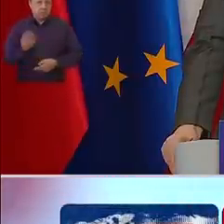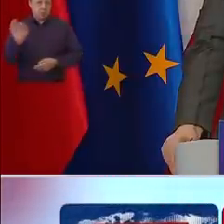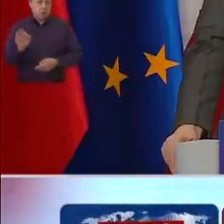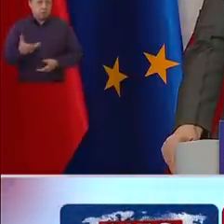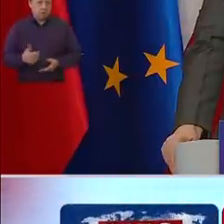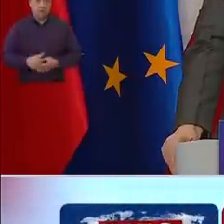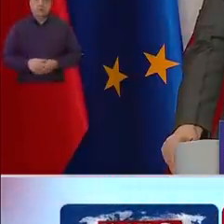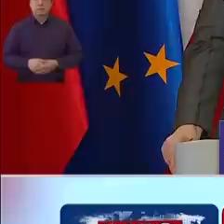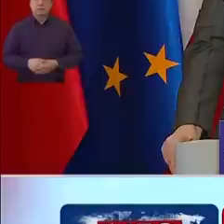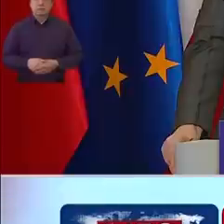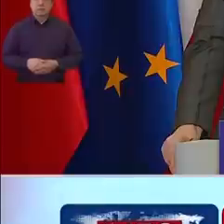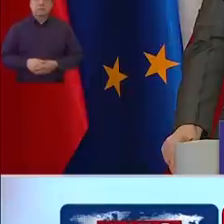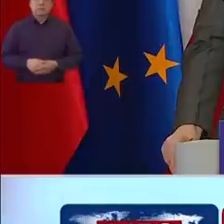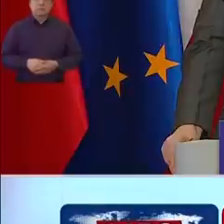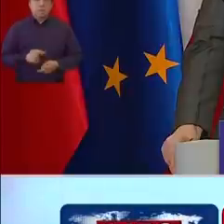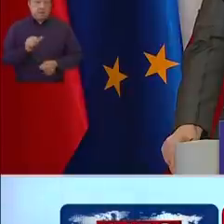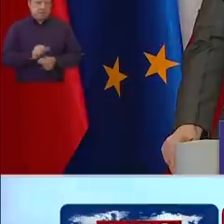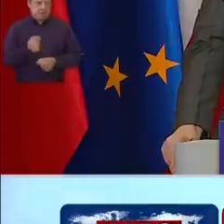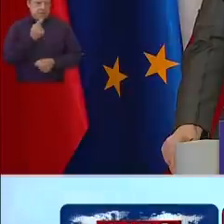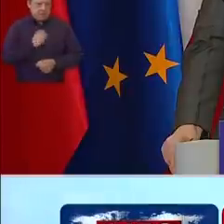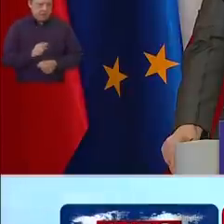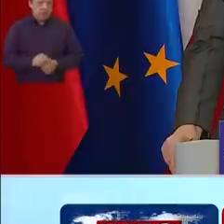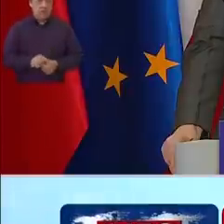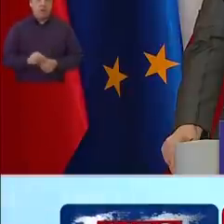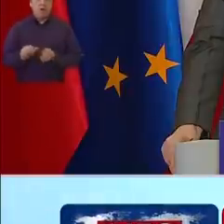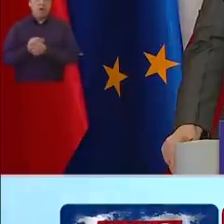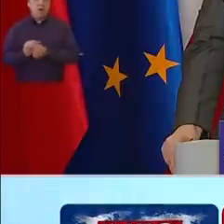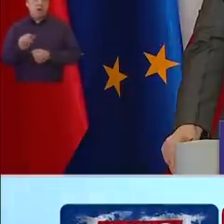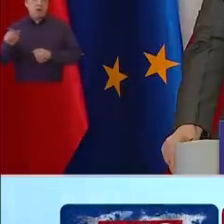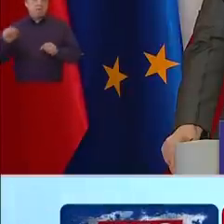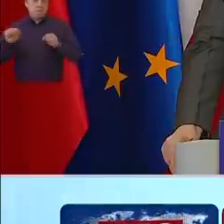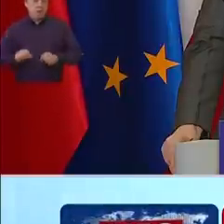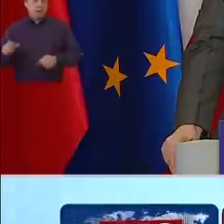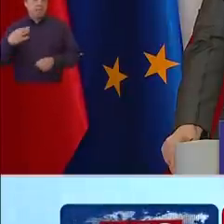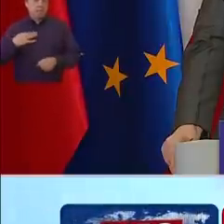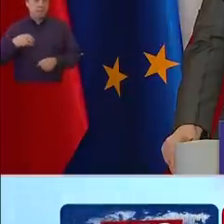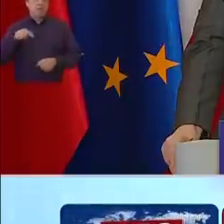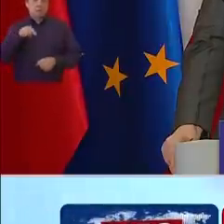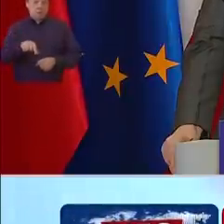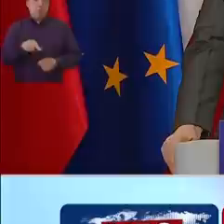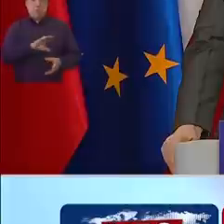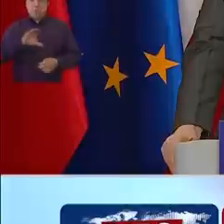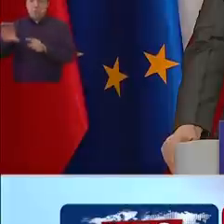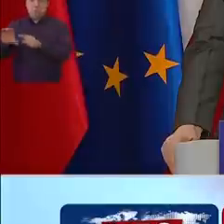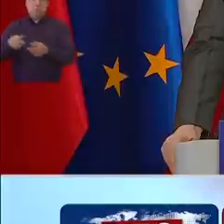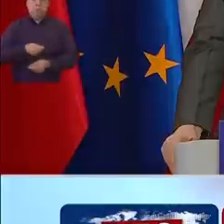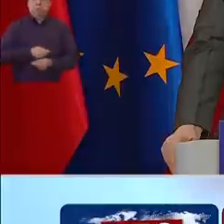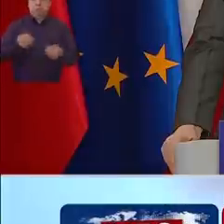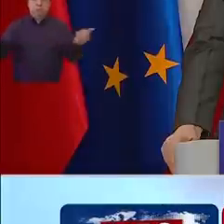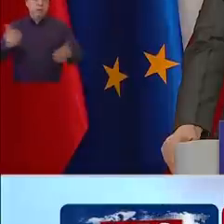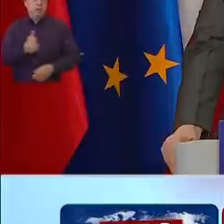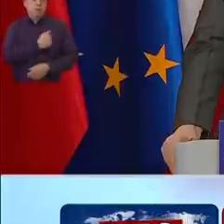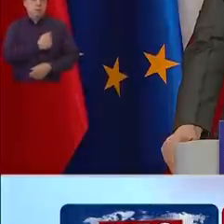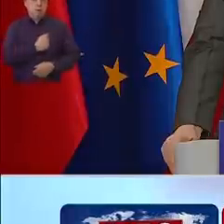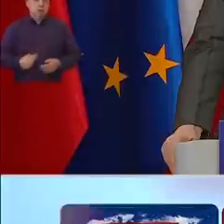0,55% jest bardzo niska. Banki komercyjne mogą udzielać takich pożyczek przedsiębiorcom, a bank